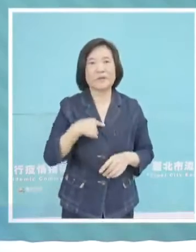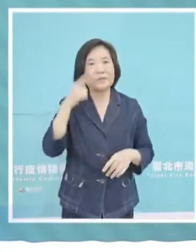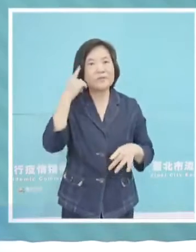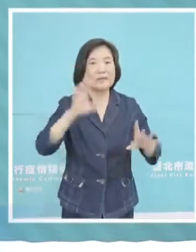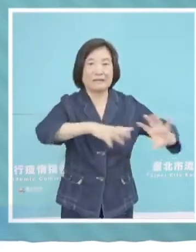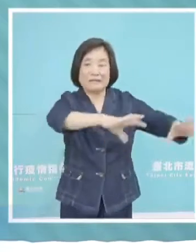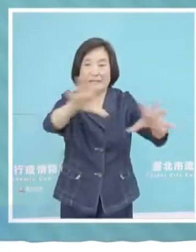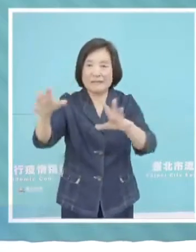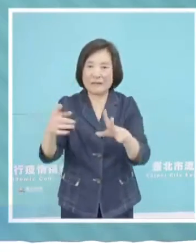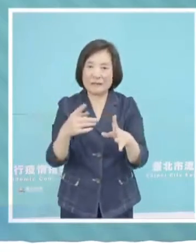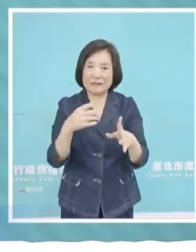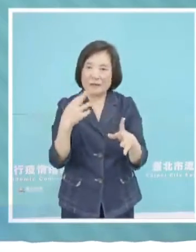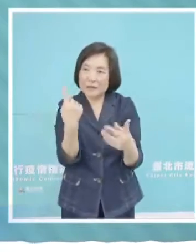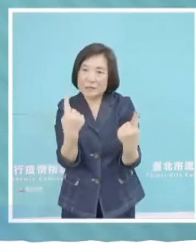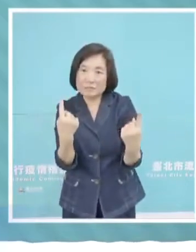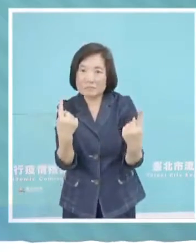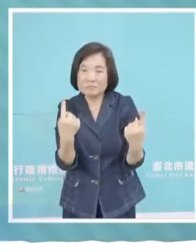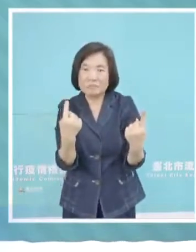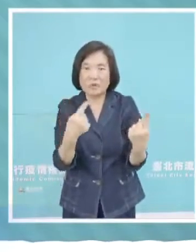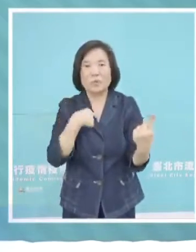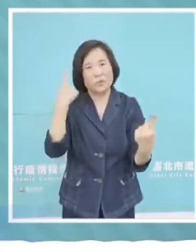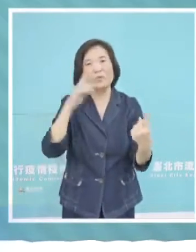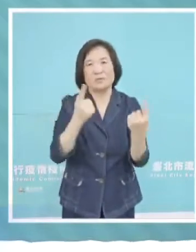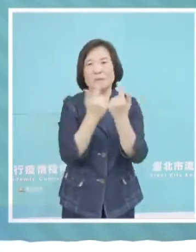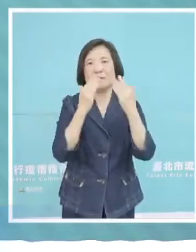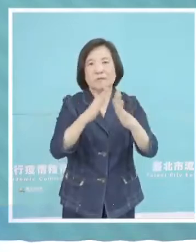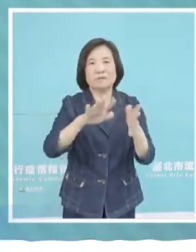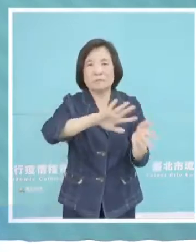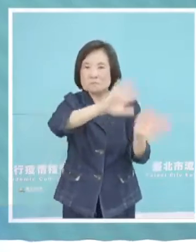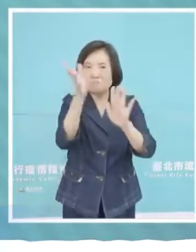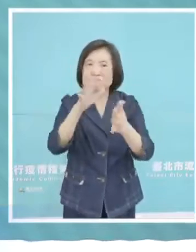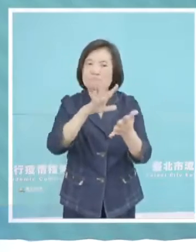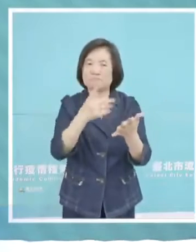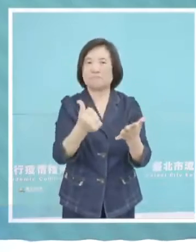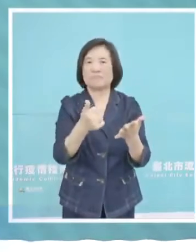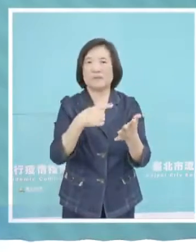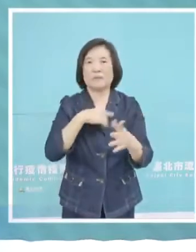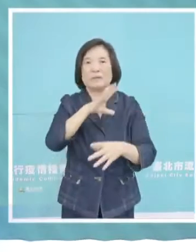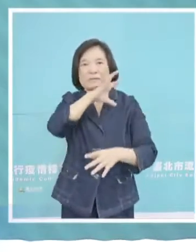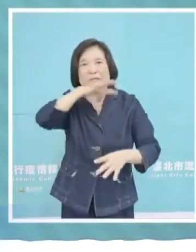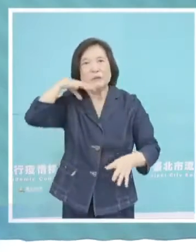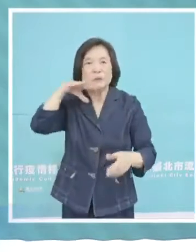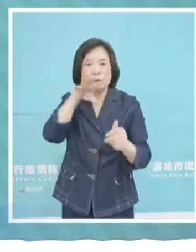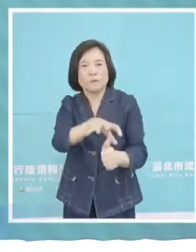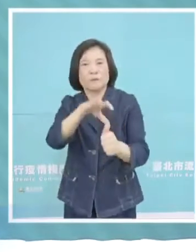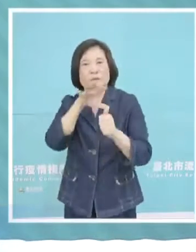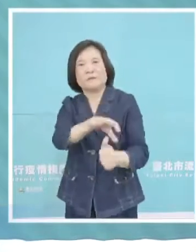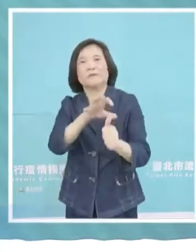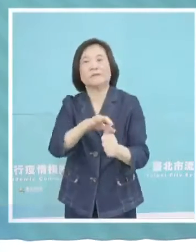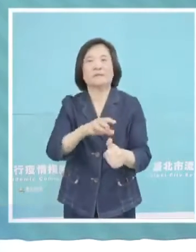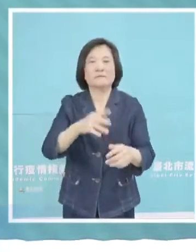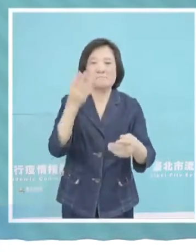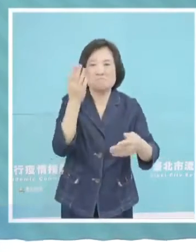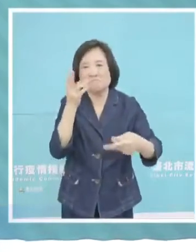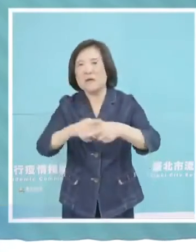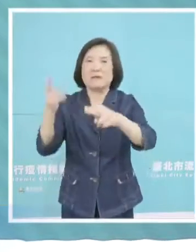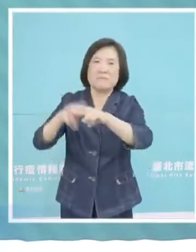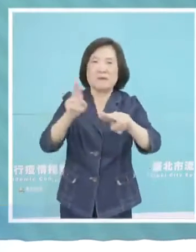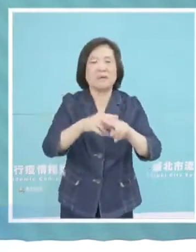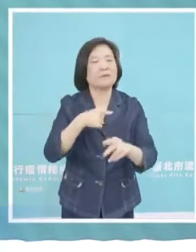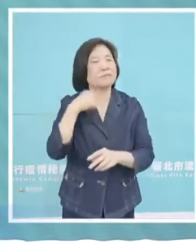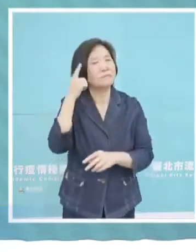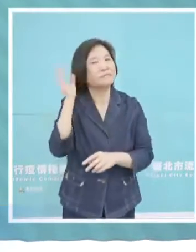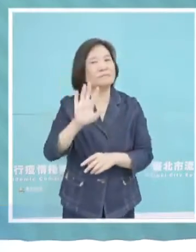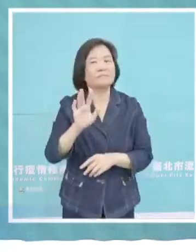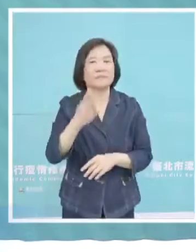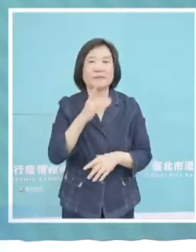上比较好的模式了哈。我们不需要用那种集权的手段来管理这个国家，这个国家也可以